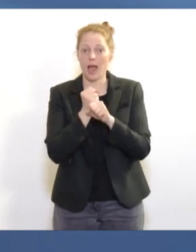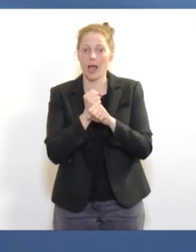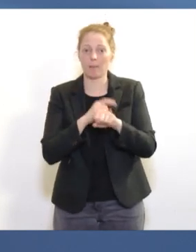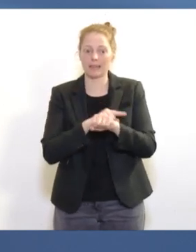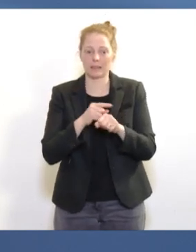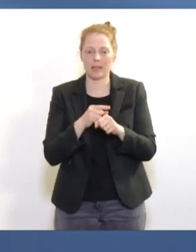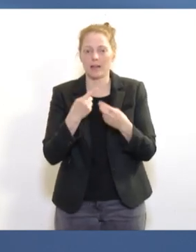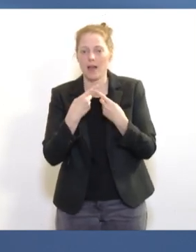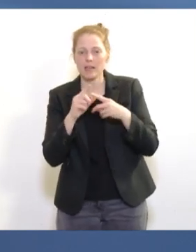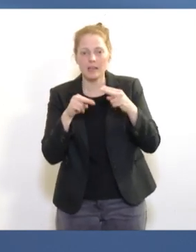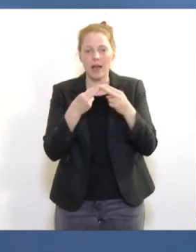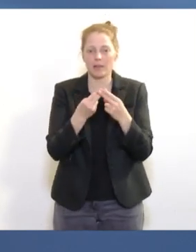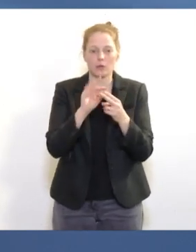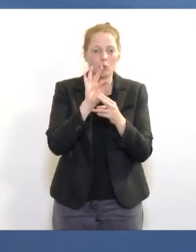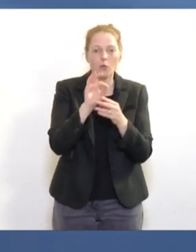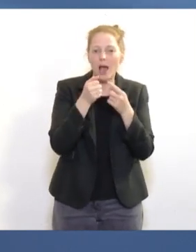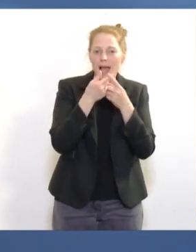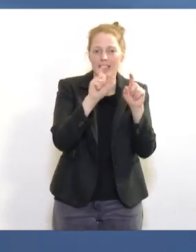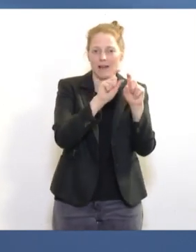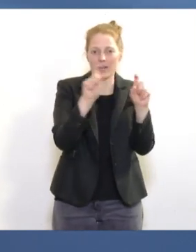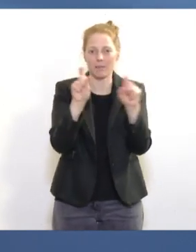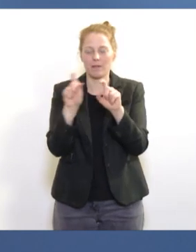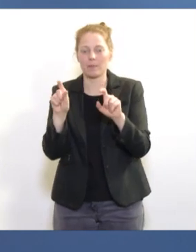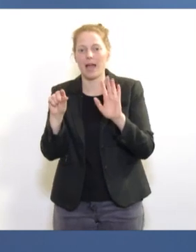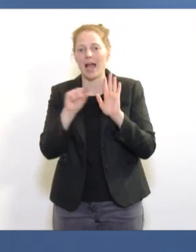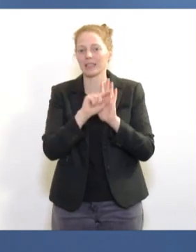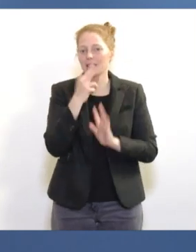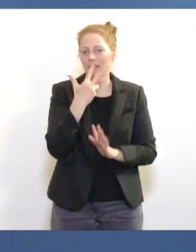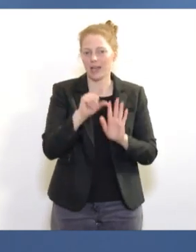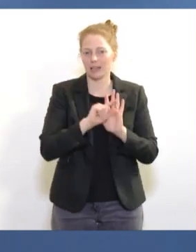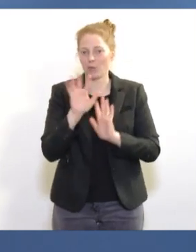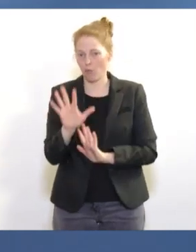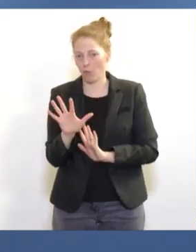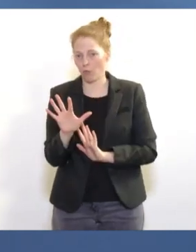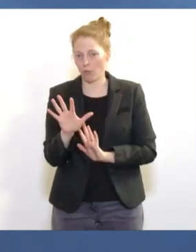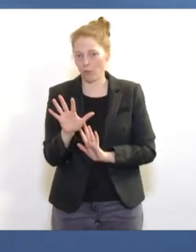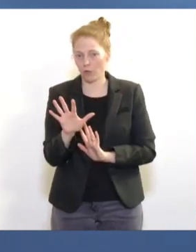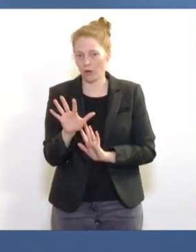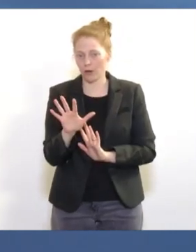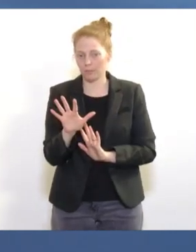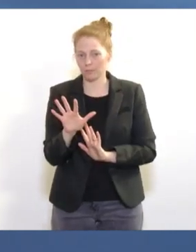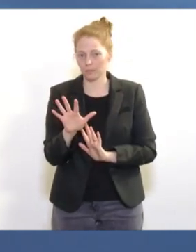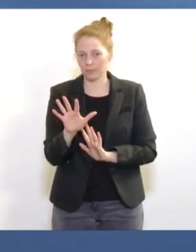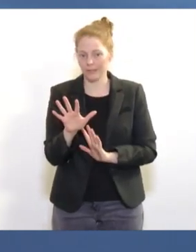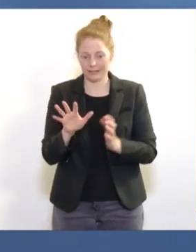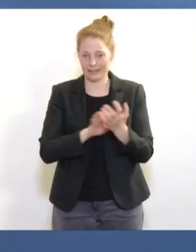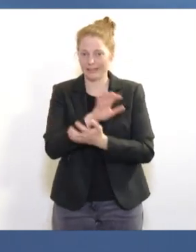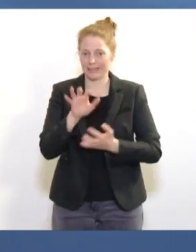die für verschiedene Betriebe, die am Artikel 3 und am Artikel 5 von unserem Reglement